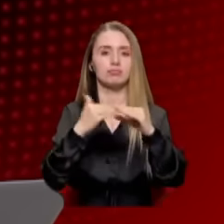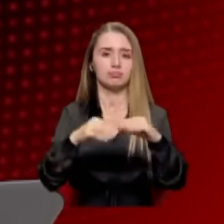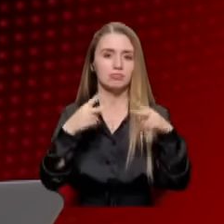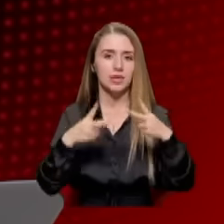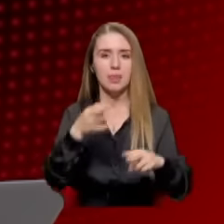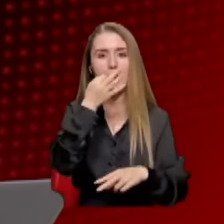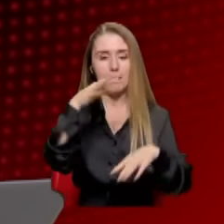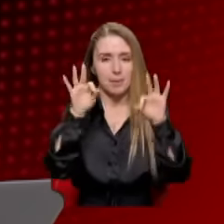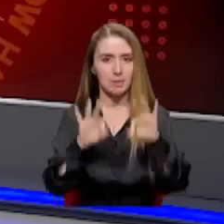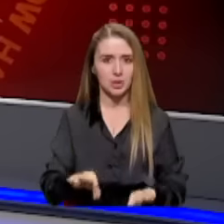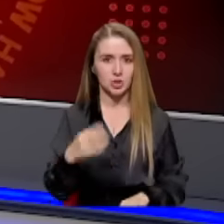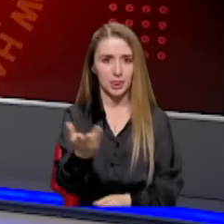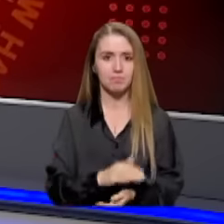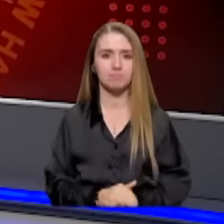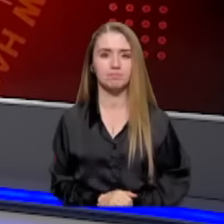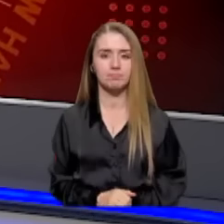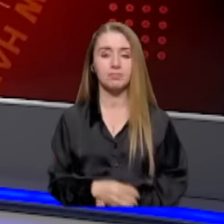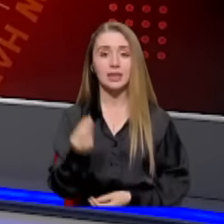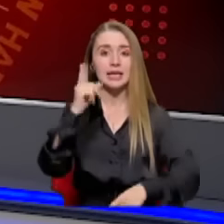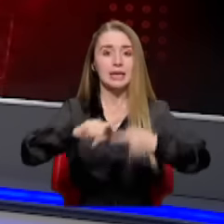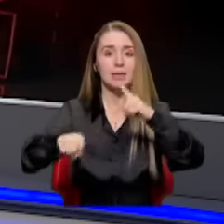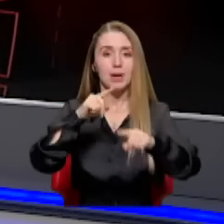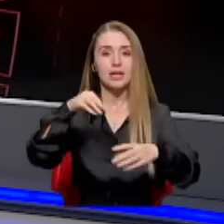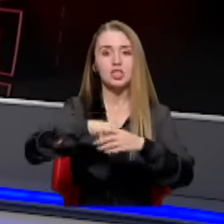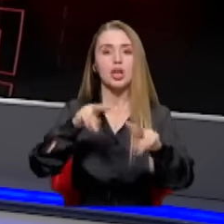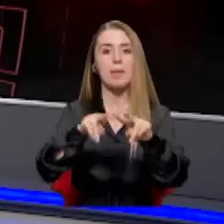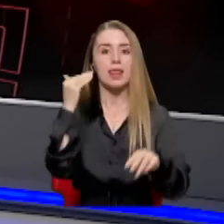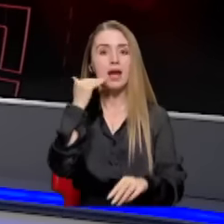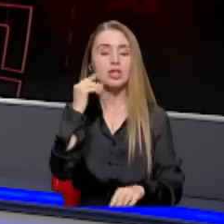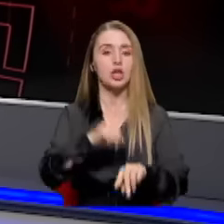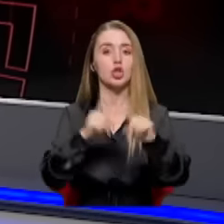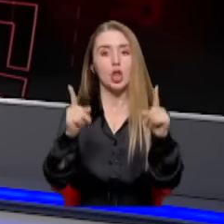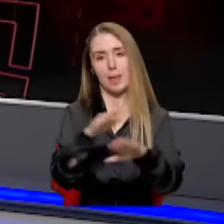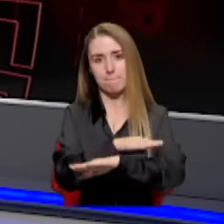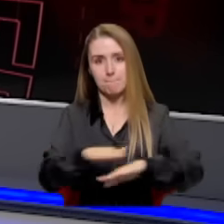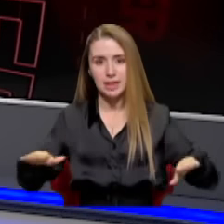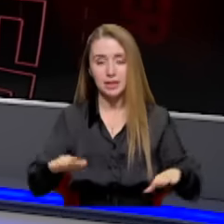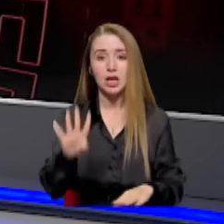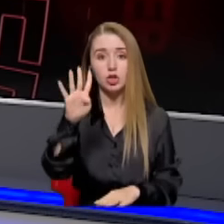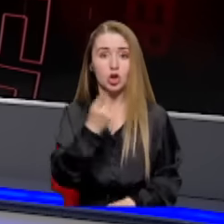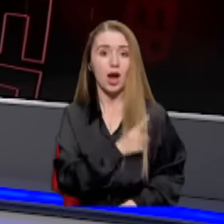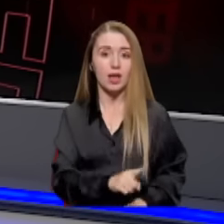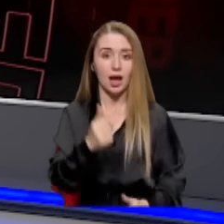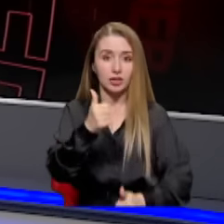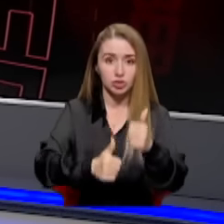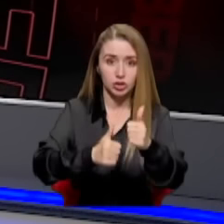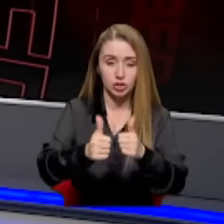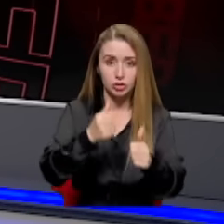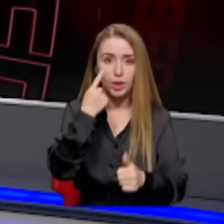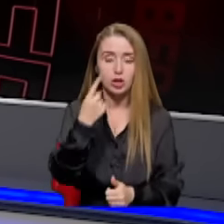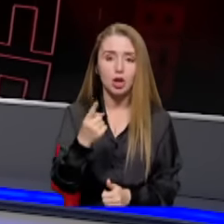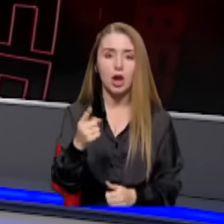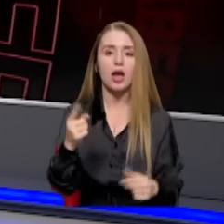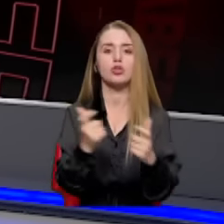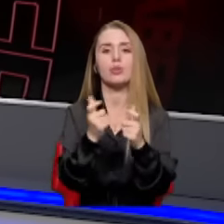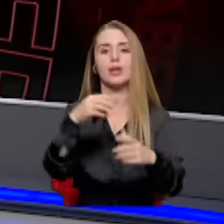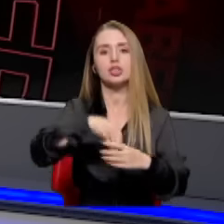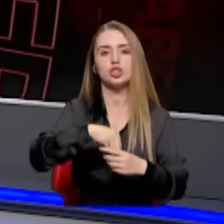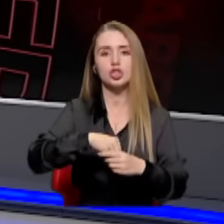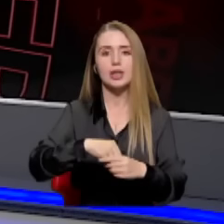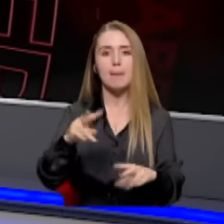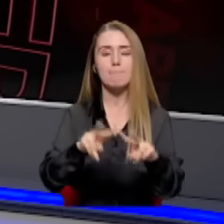yazabilirsiniz. Hemen başlayalım bültene. İyi Parti'de Meral Akşener dönemi bitti. 4 adayın yarıştığı olağanüstü kurultayda